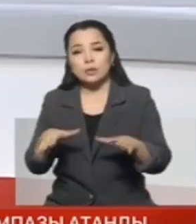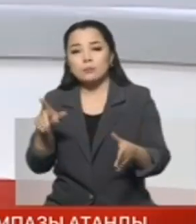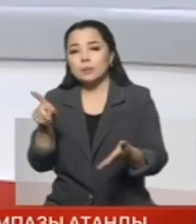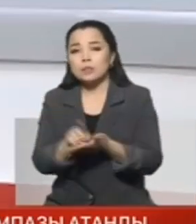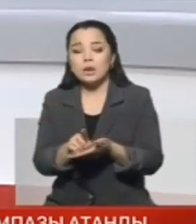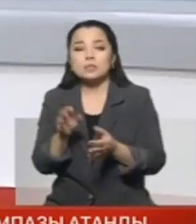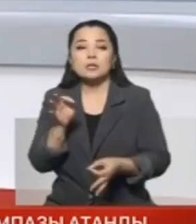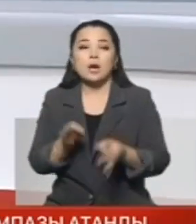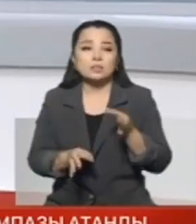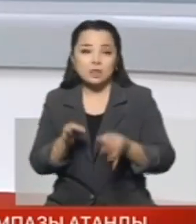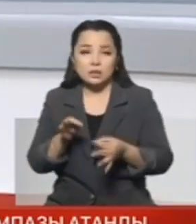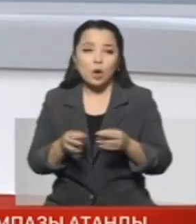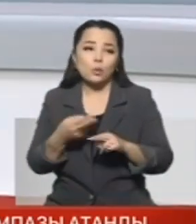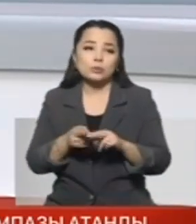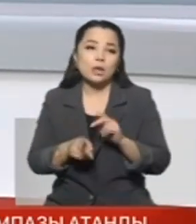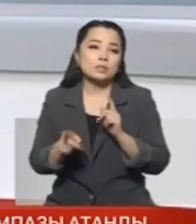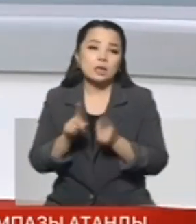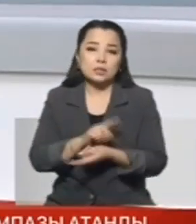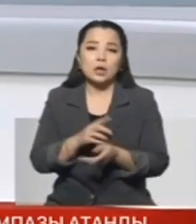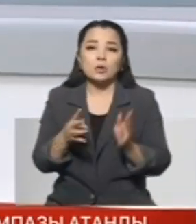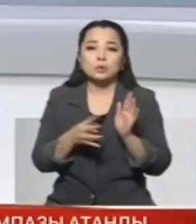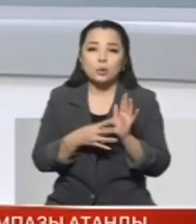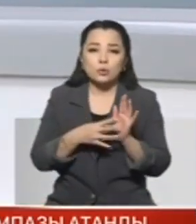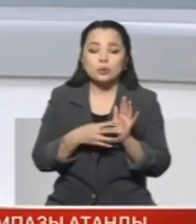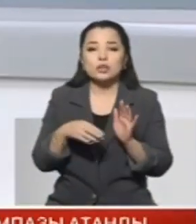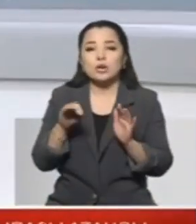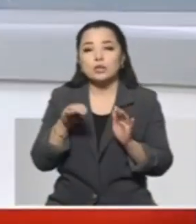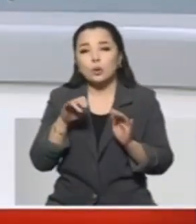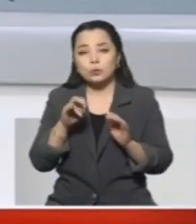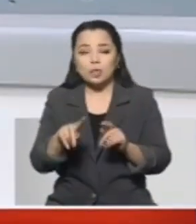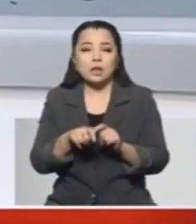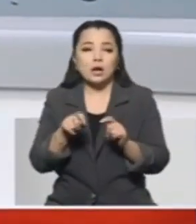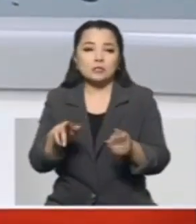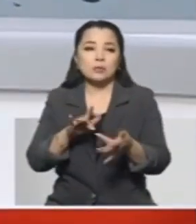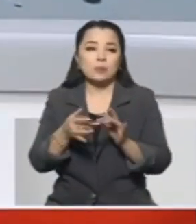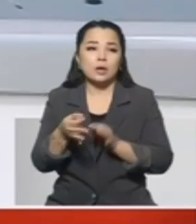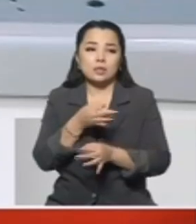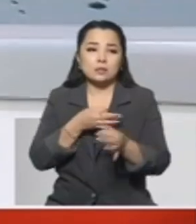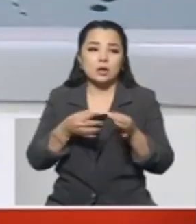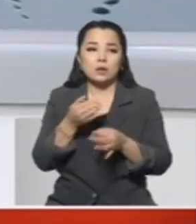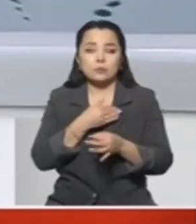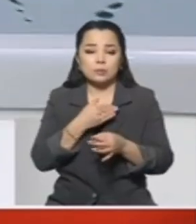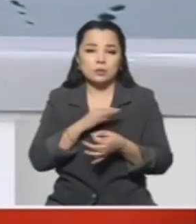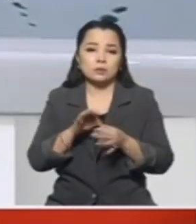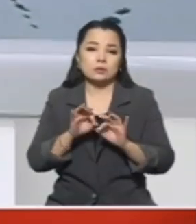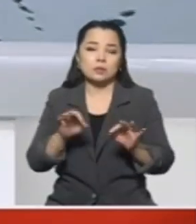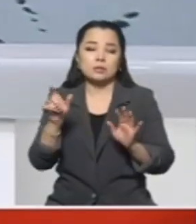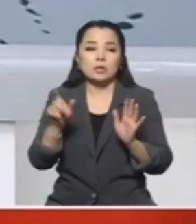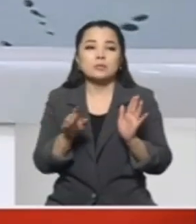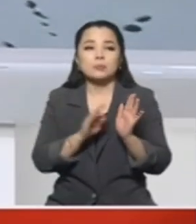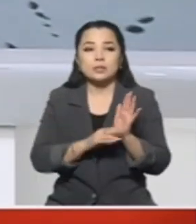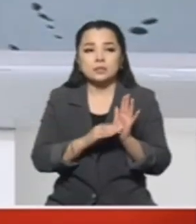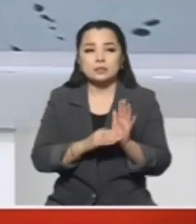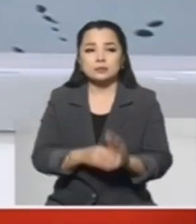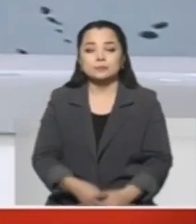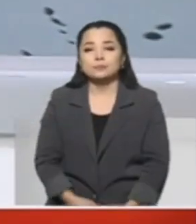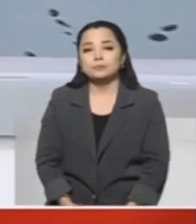міндетті стандарттарындағы бұл өзгерістер 9 желтоқсанға дейін ашық порталда талқыланады. Әріптесім Асылбек Данияр